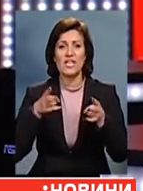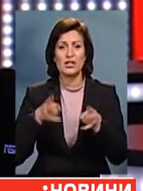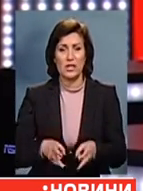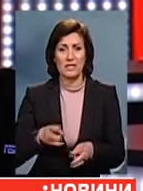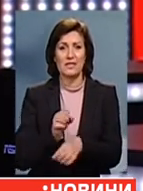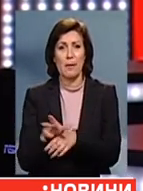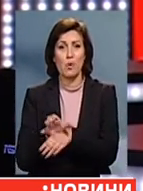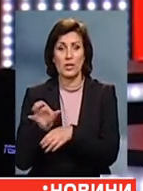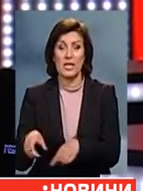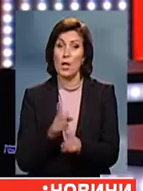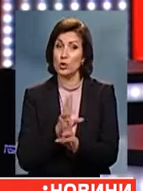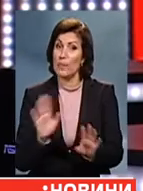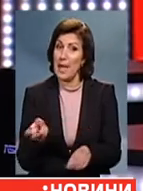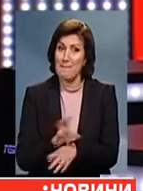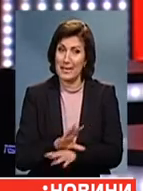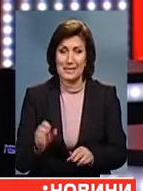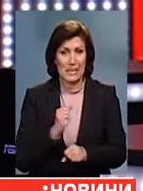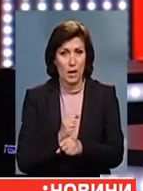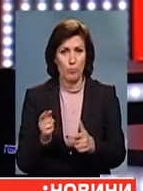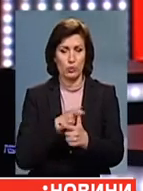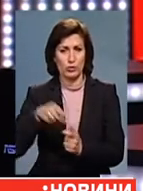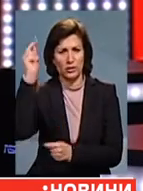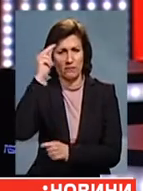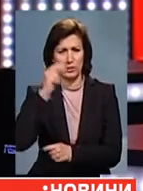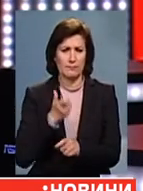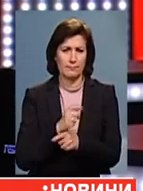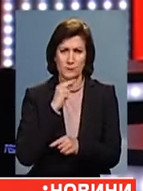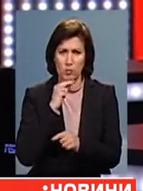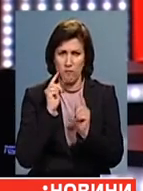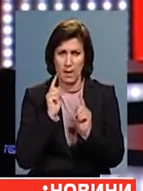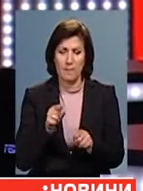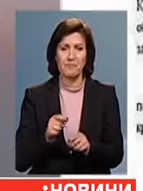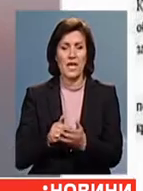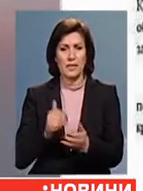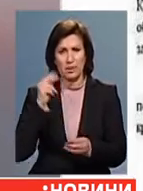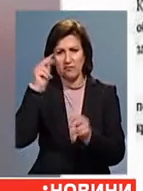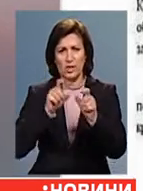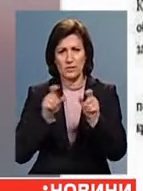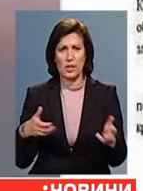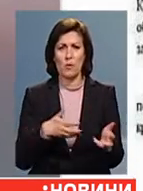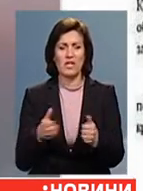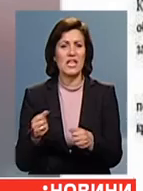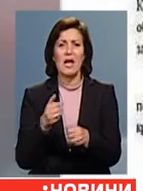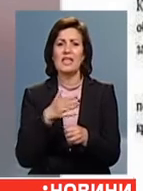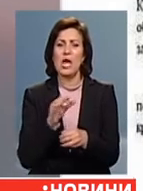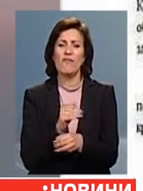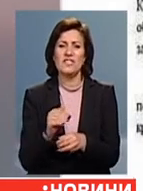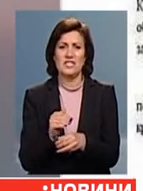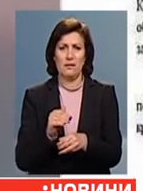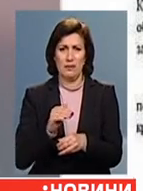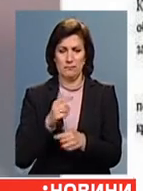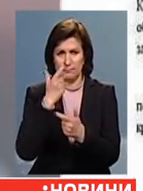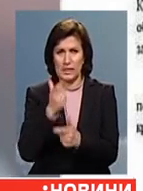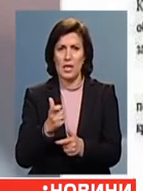дня не прийде на роботу чи навчання, особлива увага. Напередодні навчальні заклади отримали неофіційний запит із вимогою,